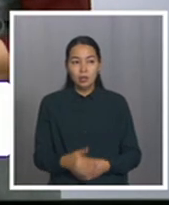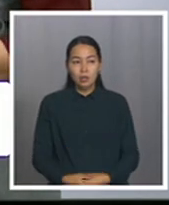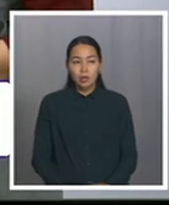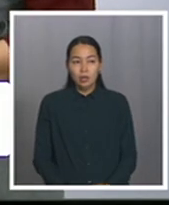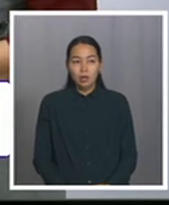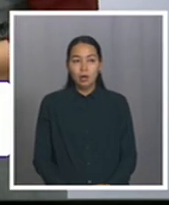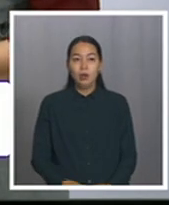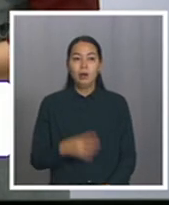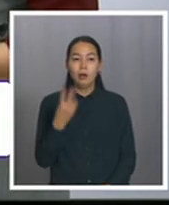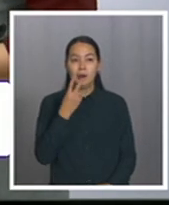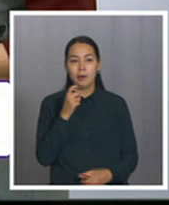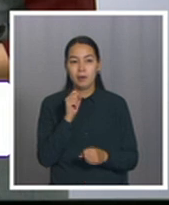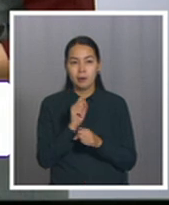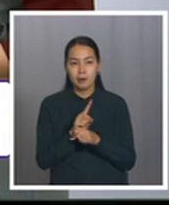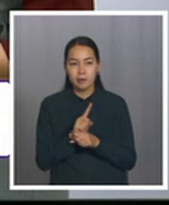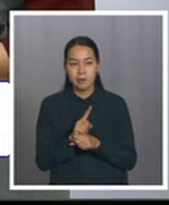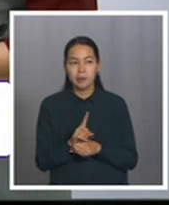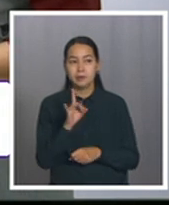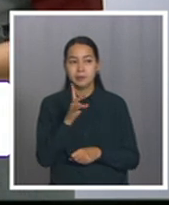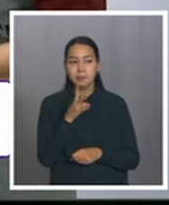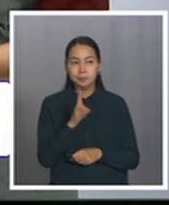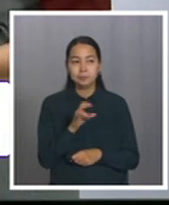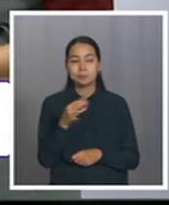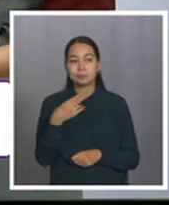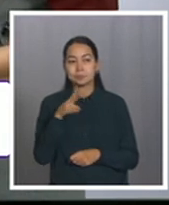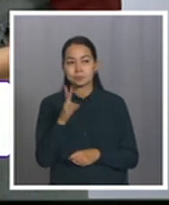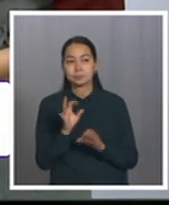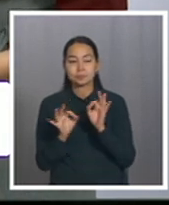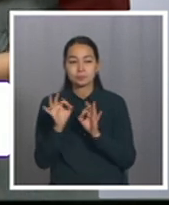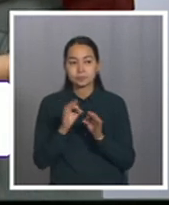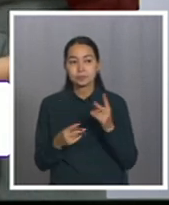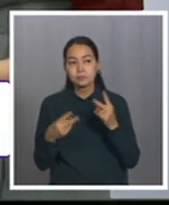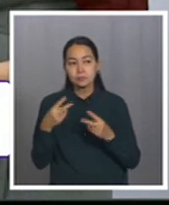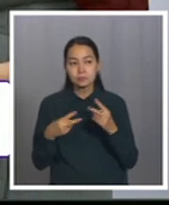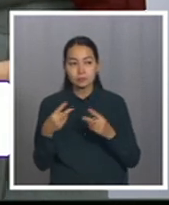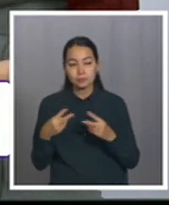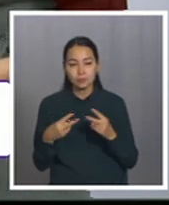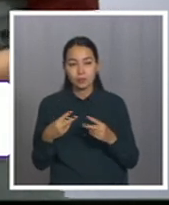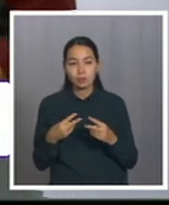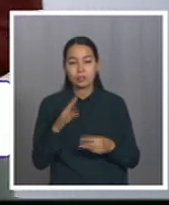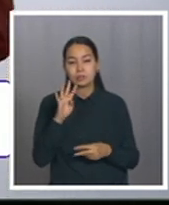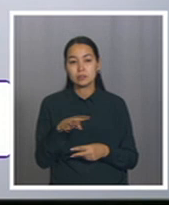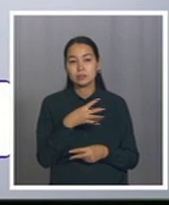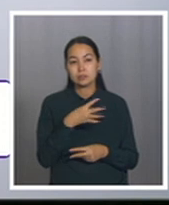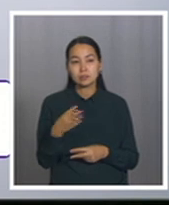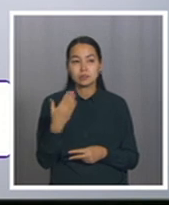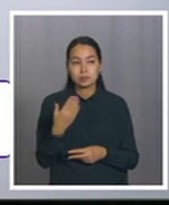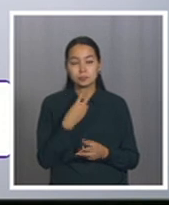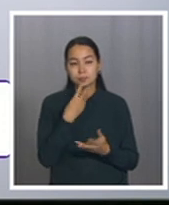Келесі тапсырма РНК және ДНК молекуларын салыстыру. Кестеде критерийлер